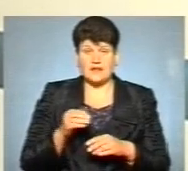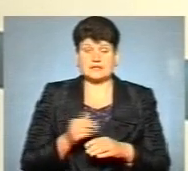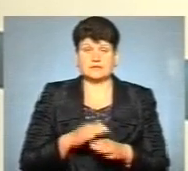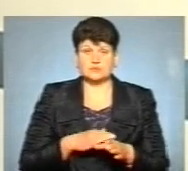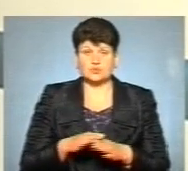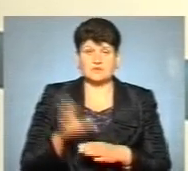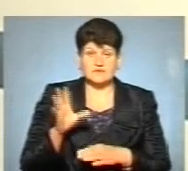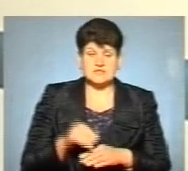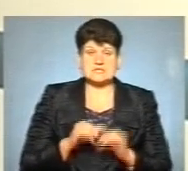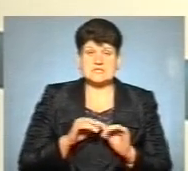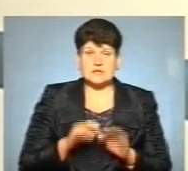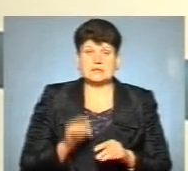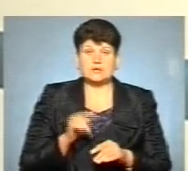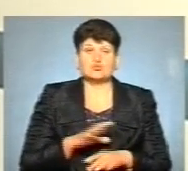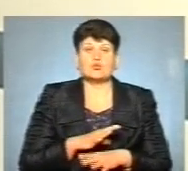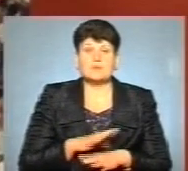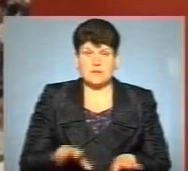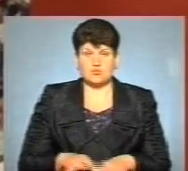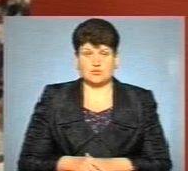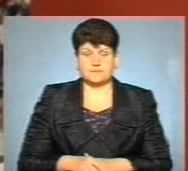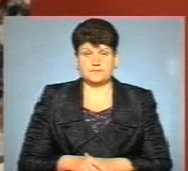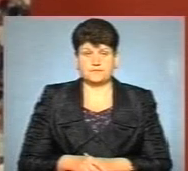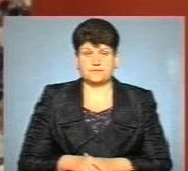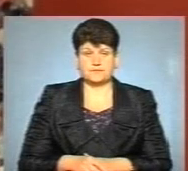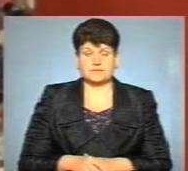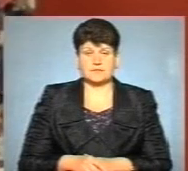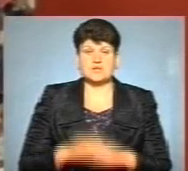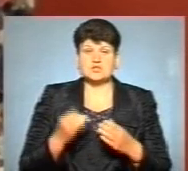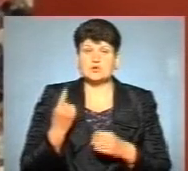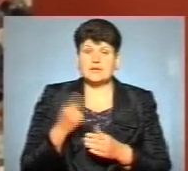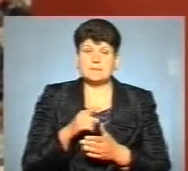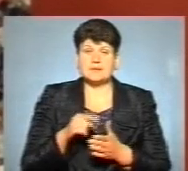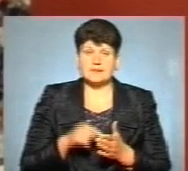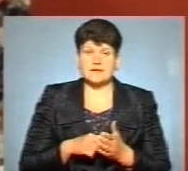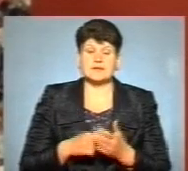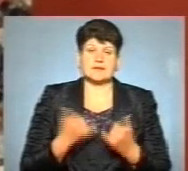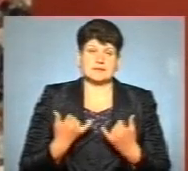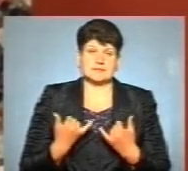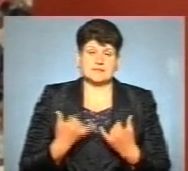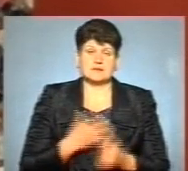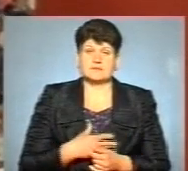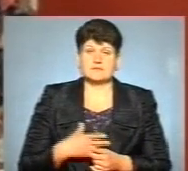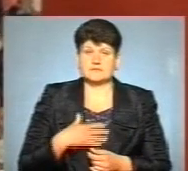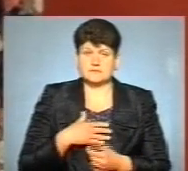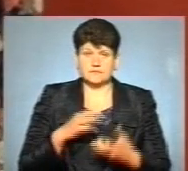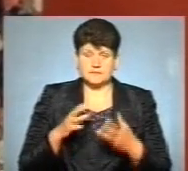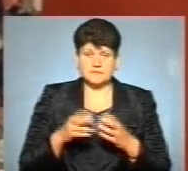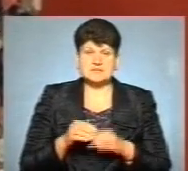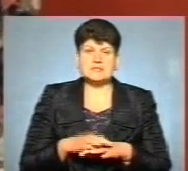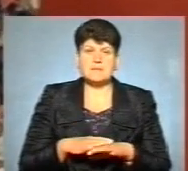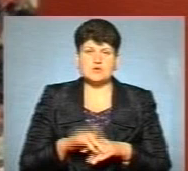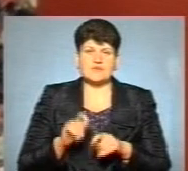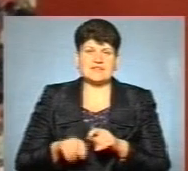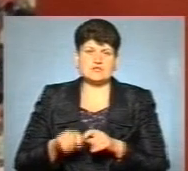заходів для того, щоб цього не було. Ще одне питання, яке зараз актуальне, в принципі, це масове